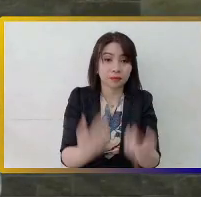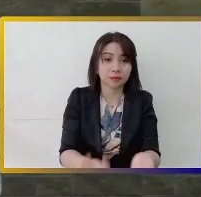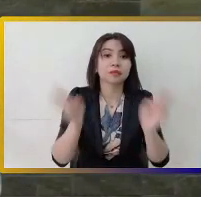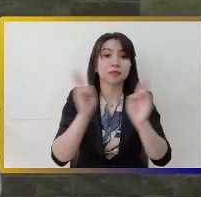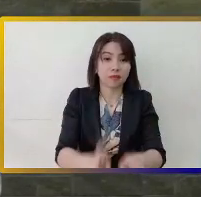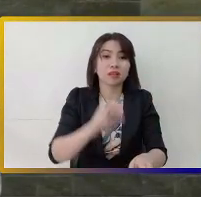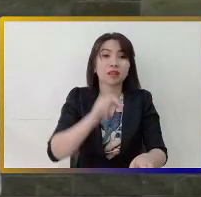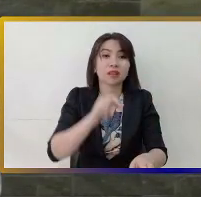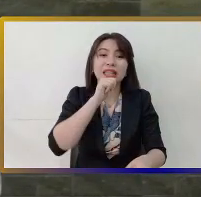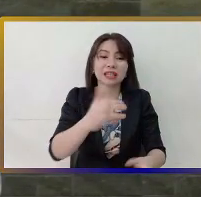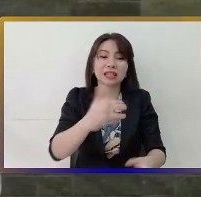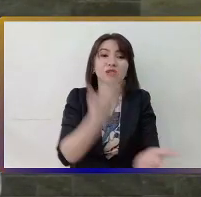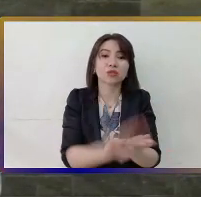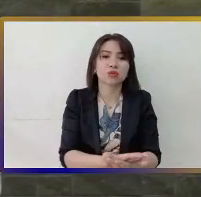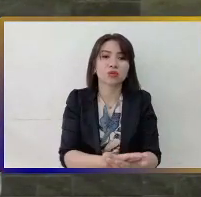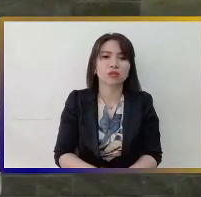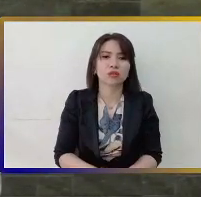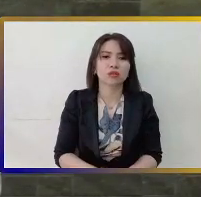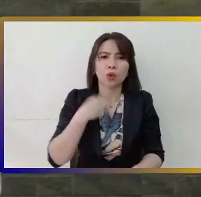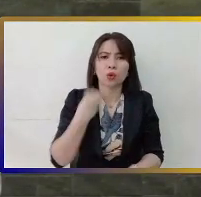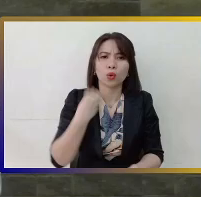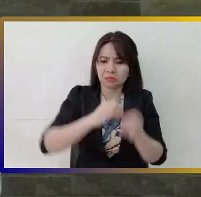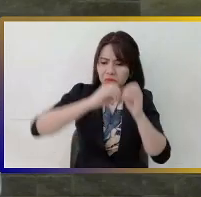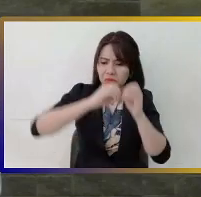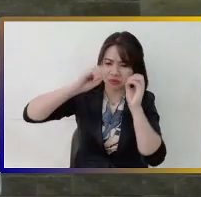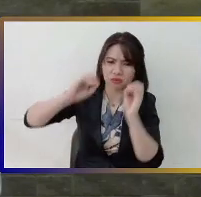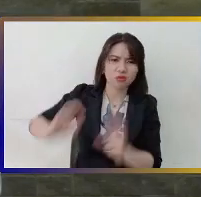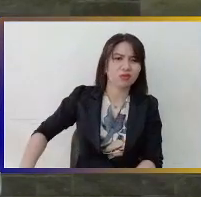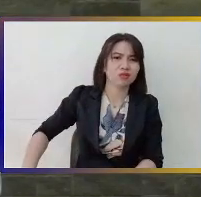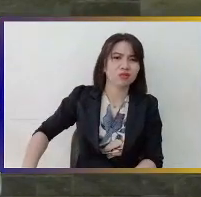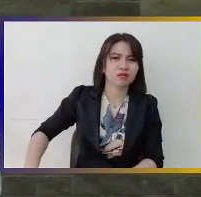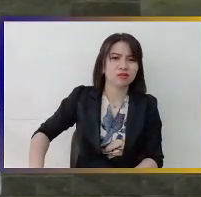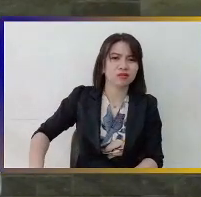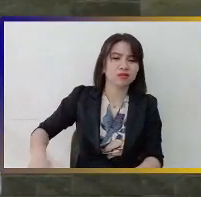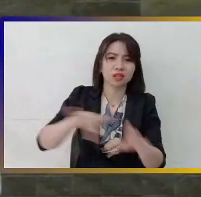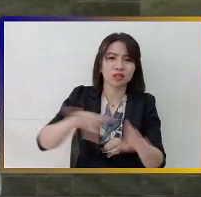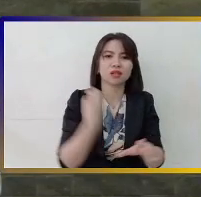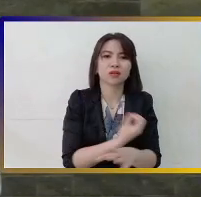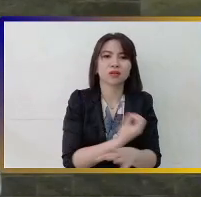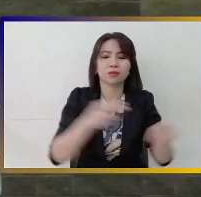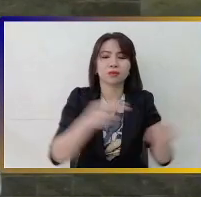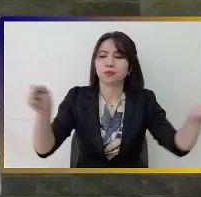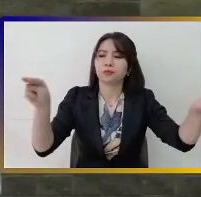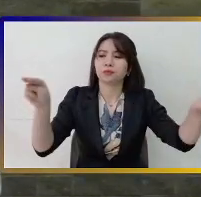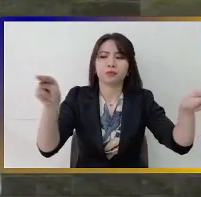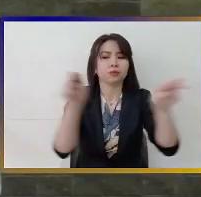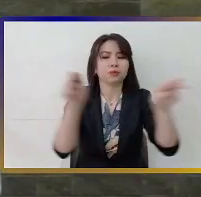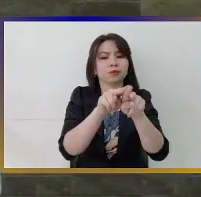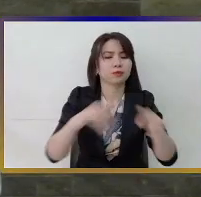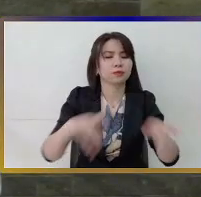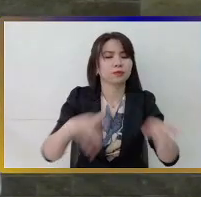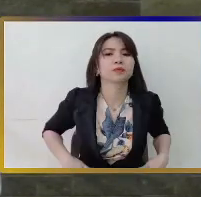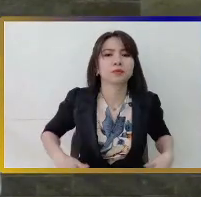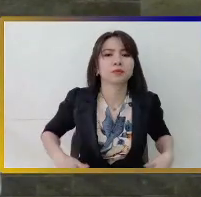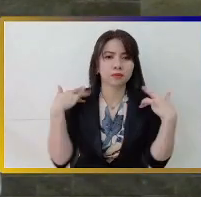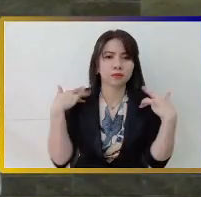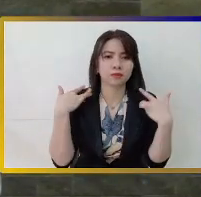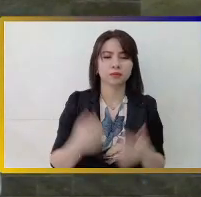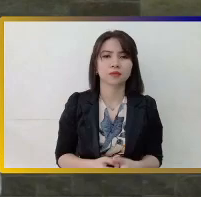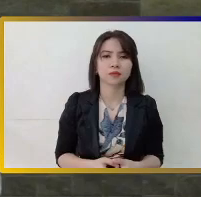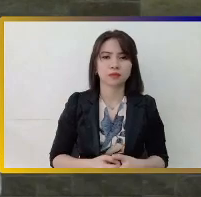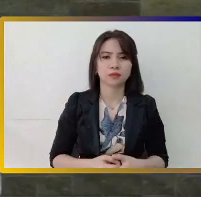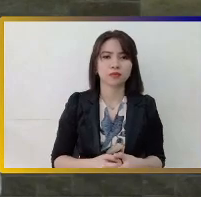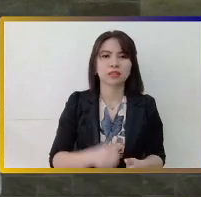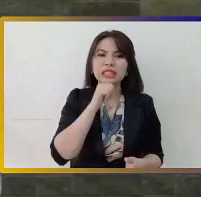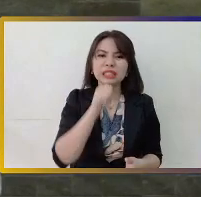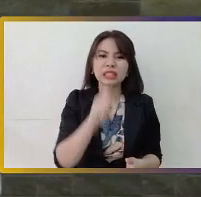Nadideform na tayo, nawawala na tayo. Kung tawagin natin, nawawala na tayo sa hulog, mga kapatid. Nawawala na tayo sa kalalagyan ng isang totoong Kristiyano. Hindi na